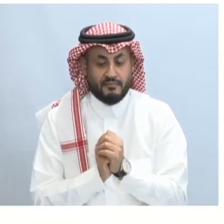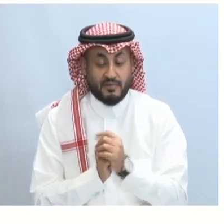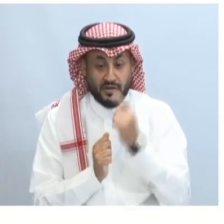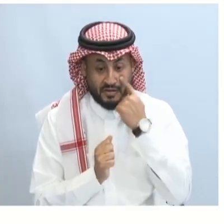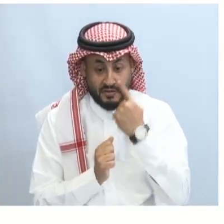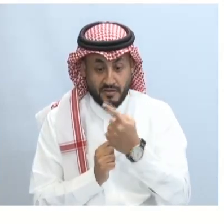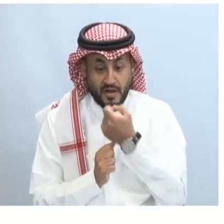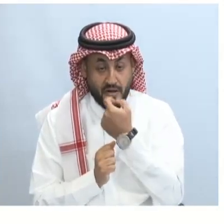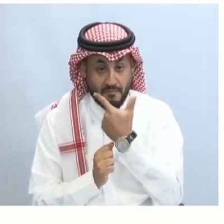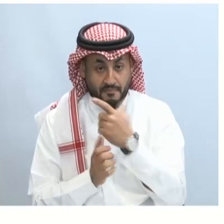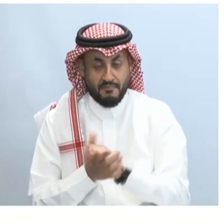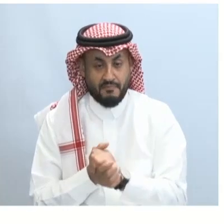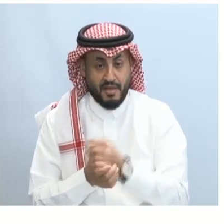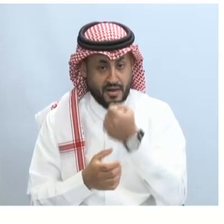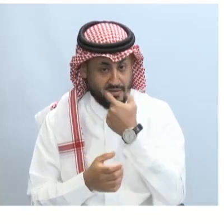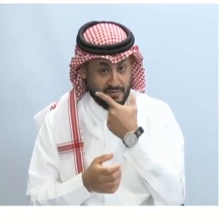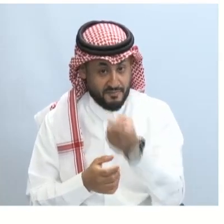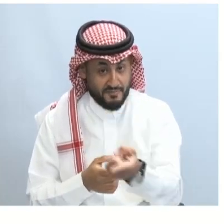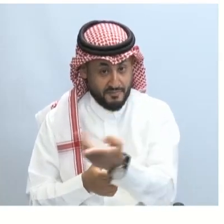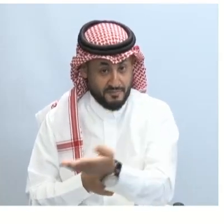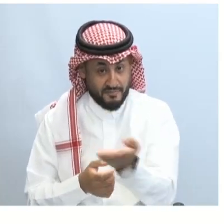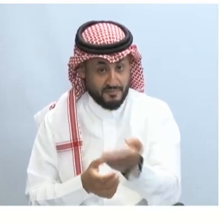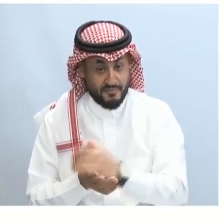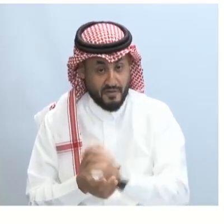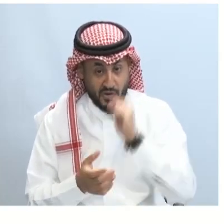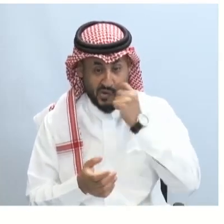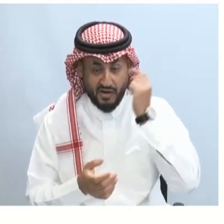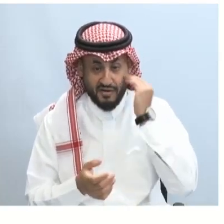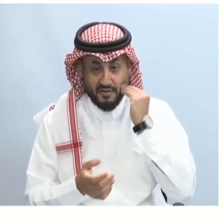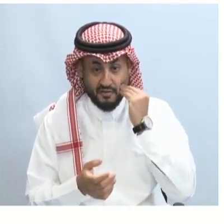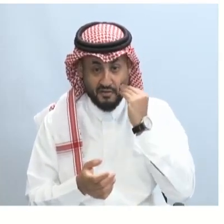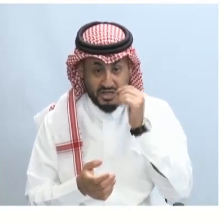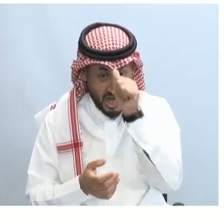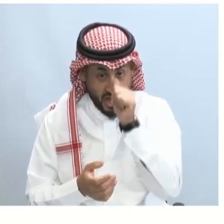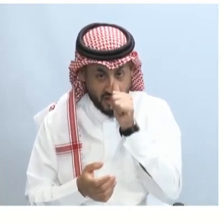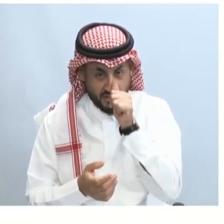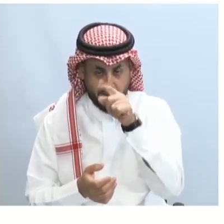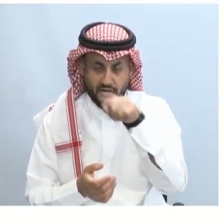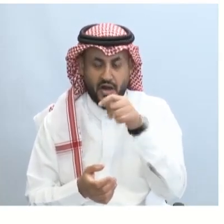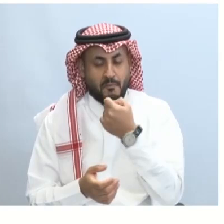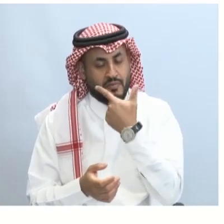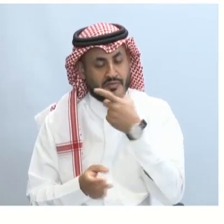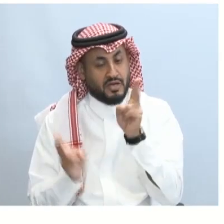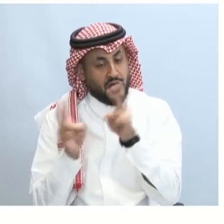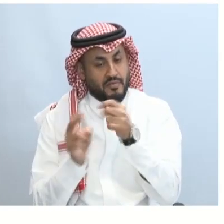ابتسم في وجهي انظروا لهذا الشاب ولهذه الفتاه كيف هم يبتسمان